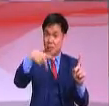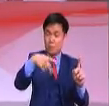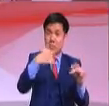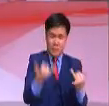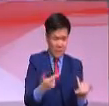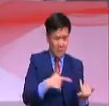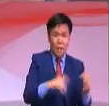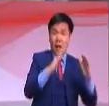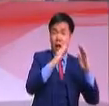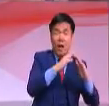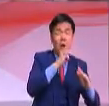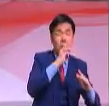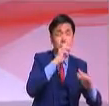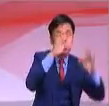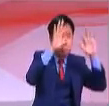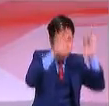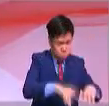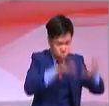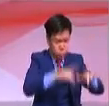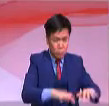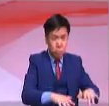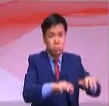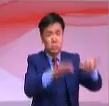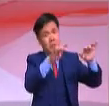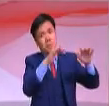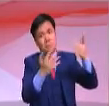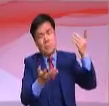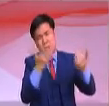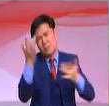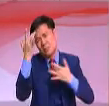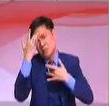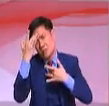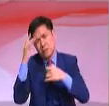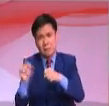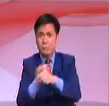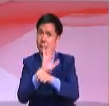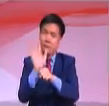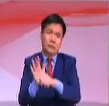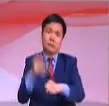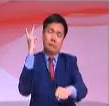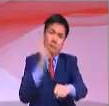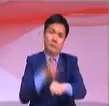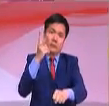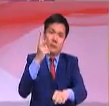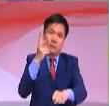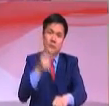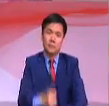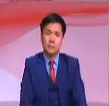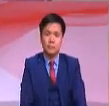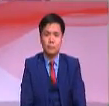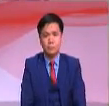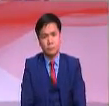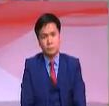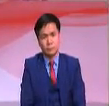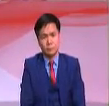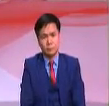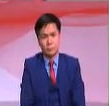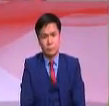sedia terkesan dengan bencana alam dikhuatiri berdepan risiko jangkitan COVID-19.